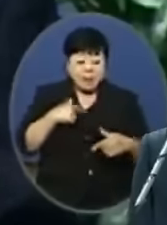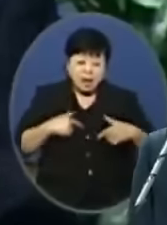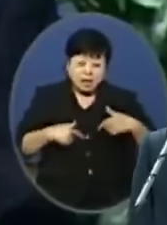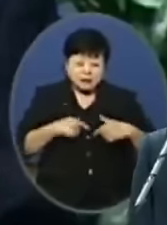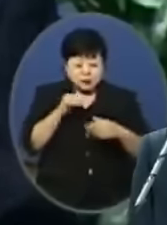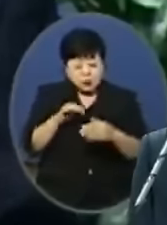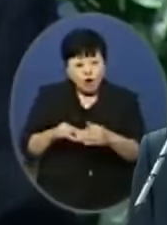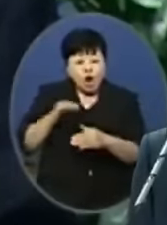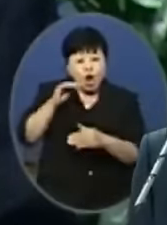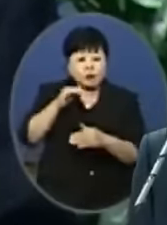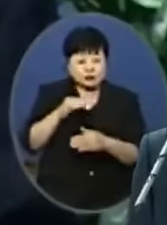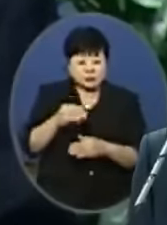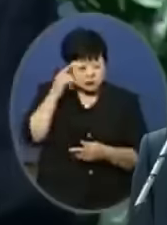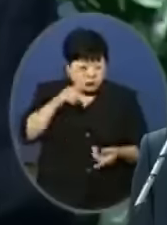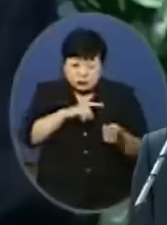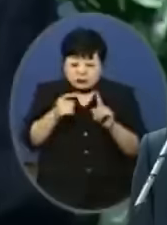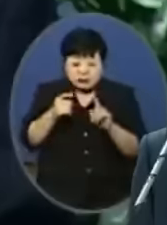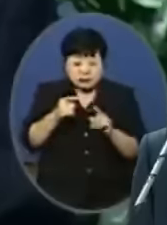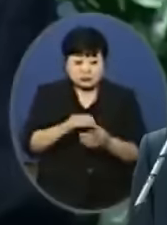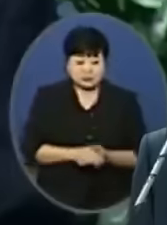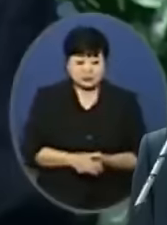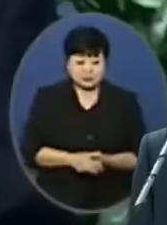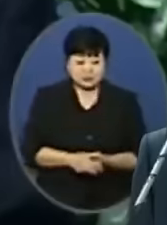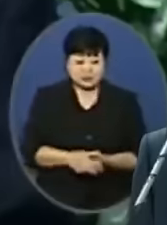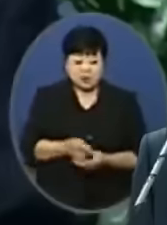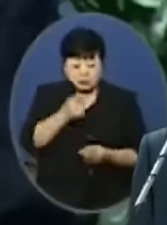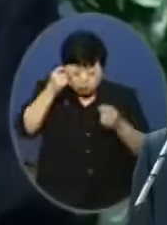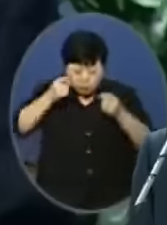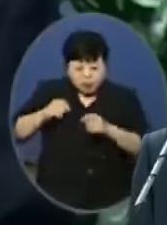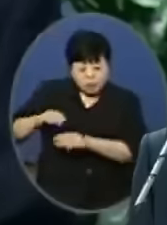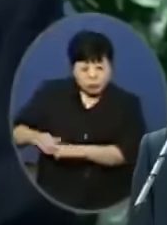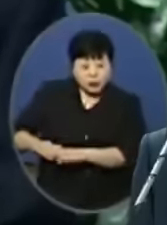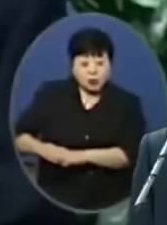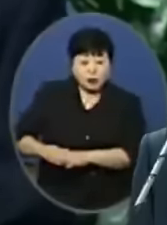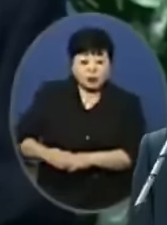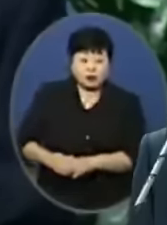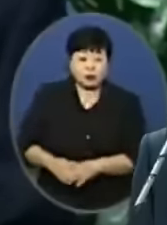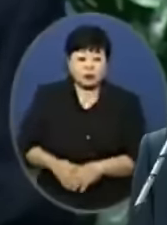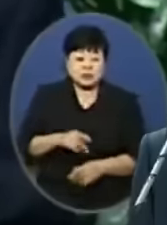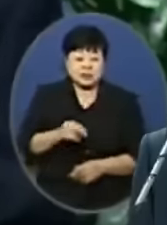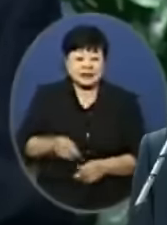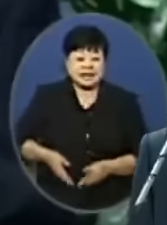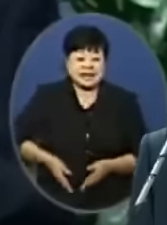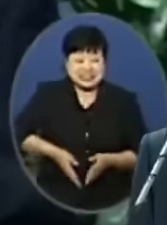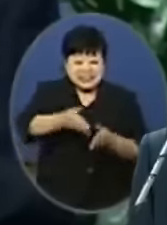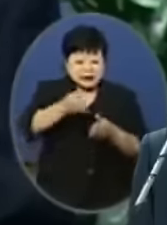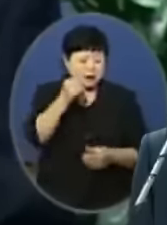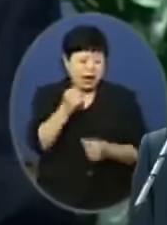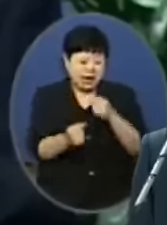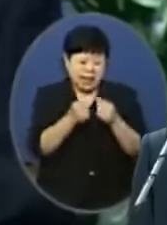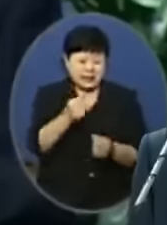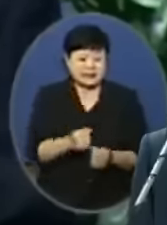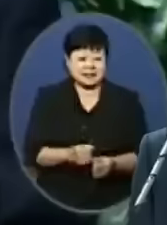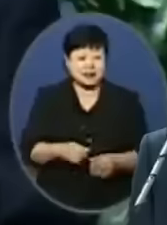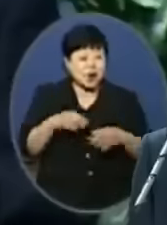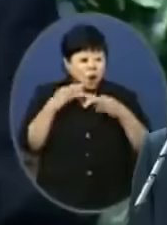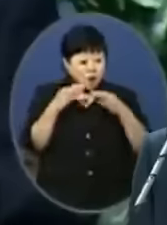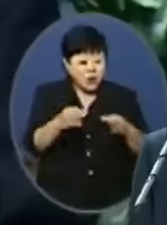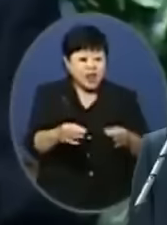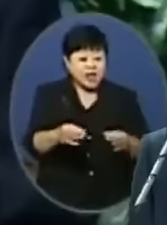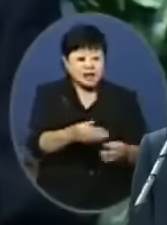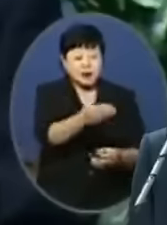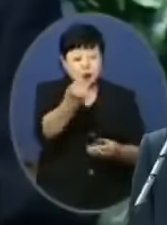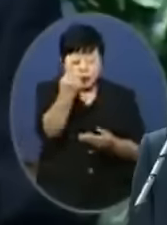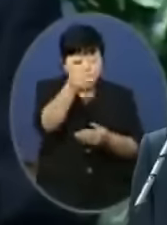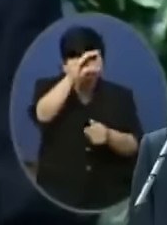기쁨이 넘쳐나서 정신 차릴 수가 없습니다. 그는 물동이를 두고 사마리아 시내로 뛰어들어가서 외쳤습니다.